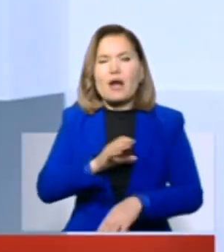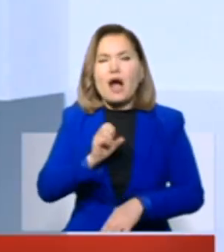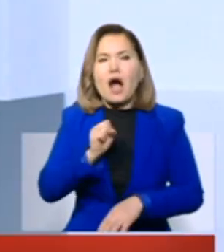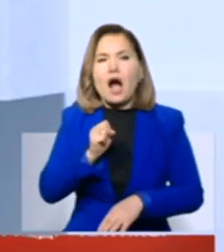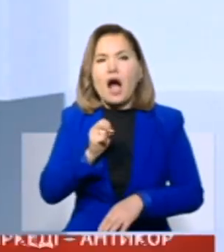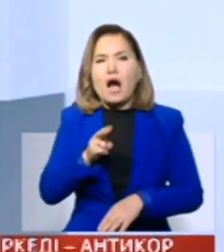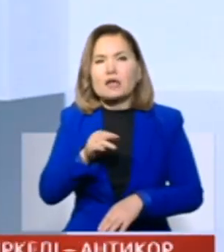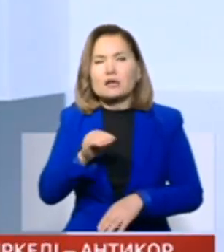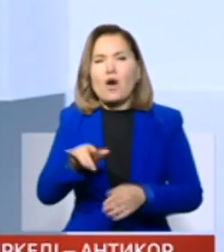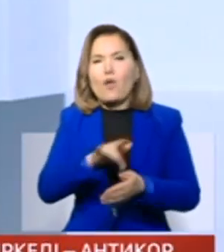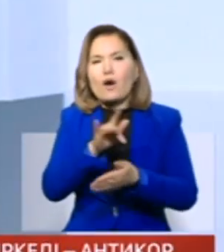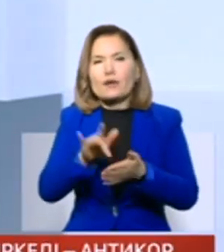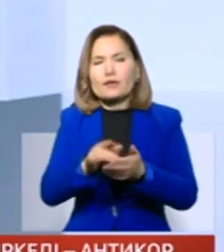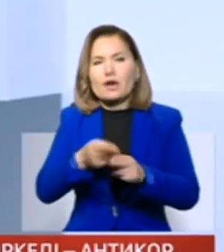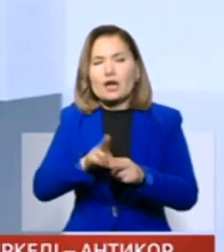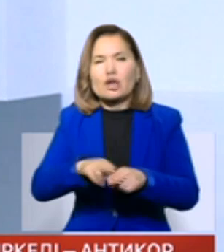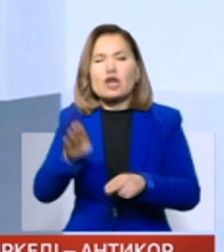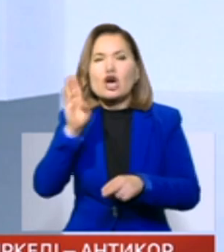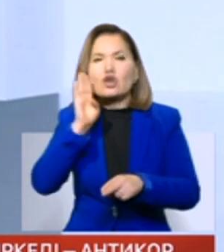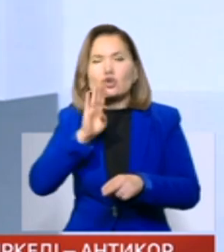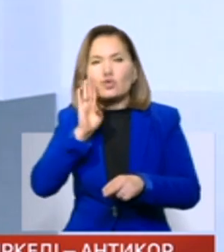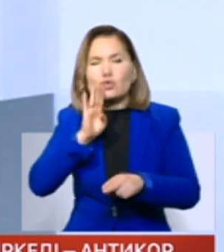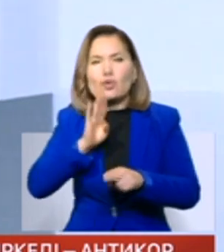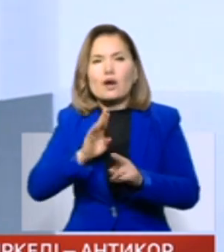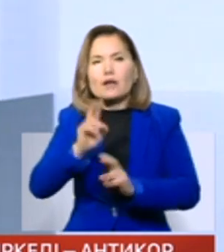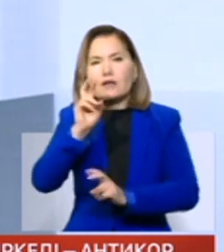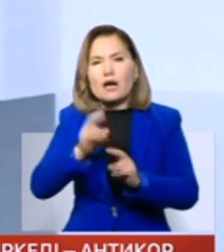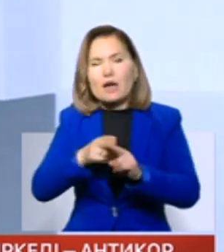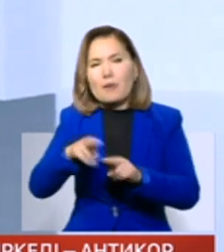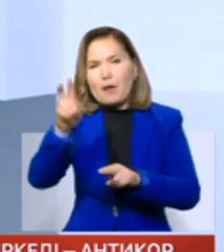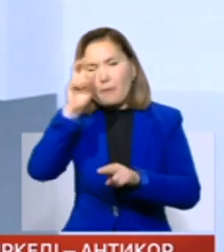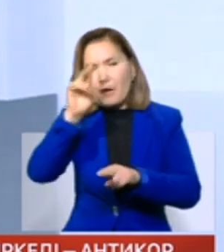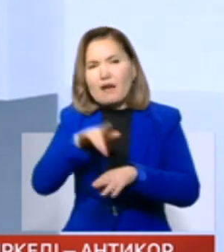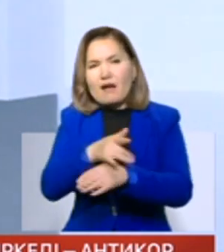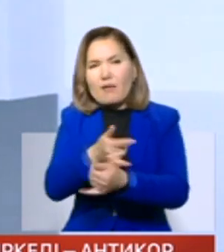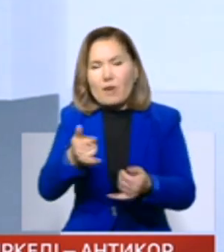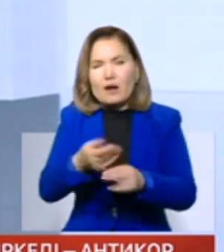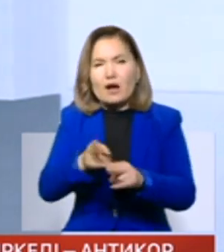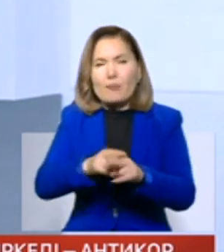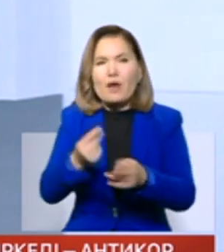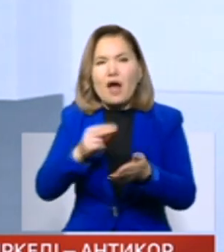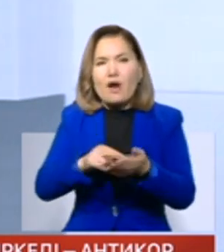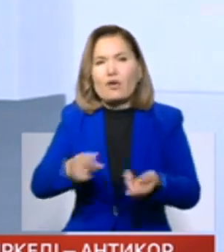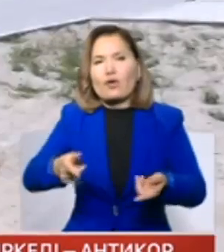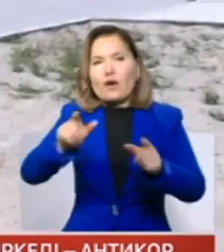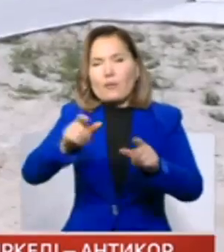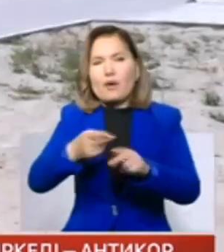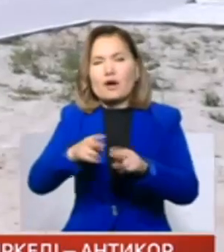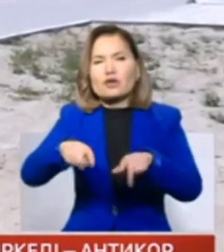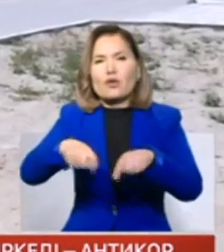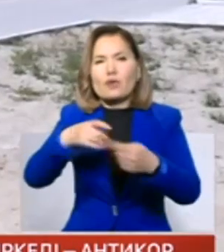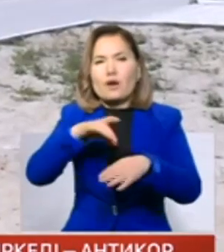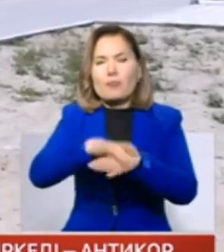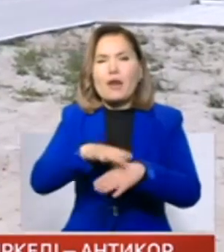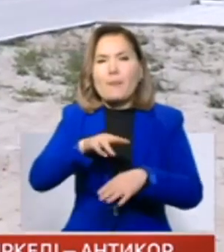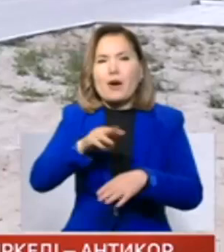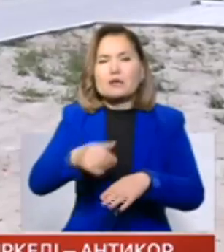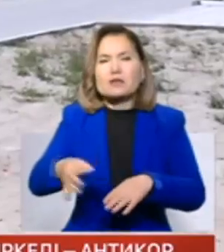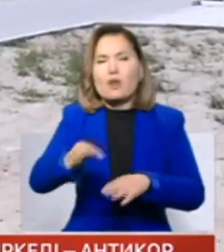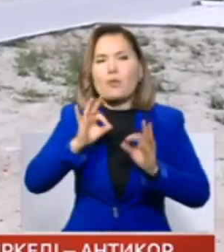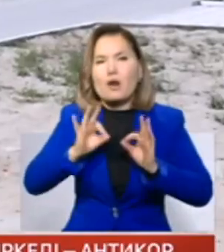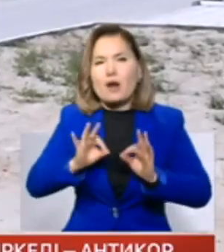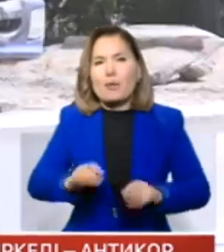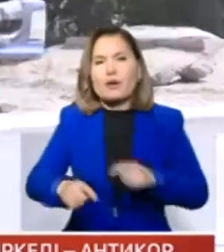Ақтауда Каспи жыл су арнасы мемлекеті коммуналдық мекемесі тұрғындардан негізсіз төлемдер алып келген. Маңғыстау облыстық